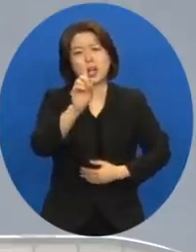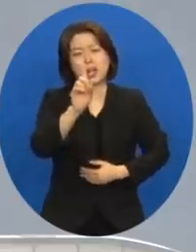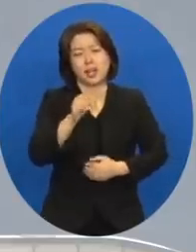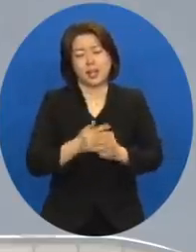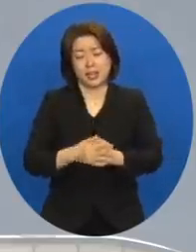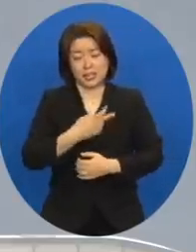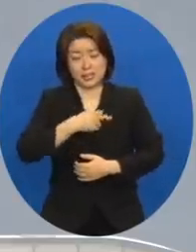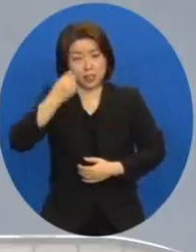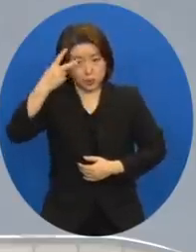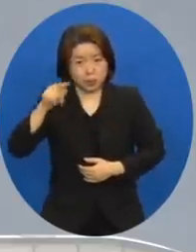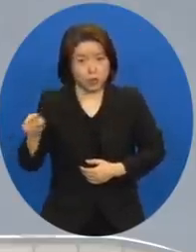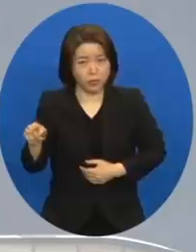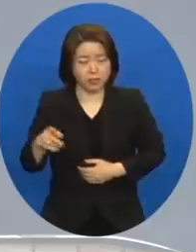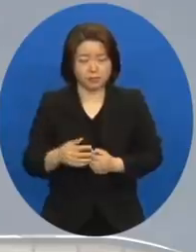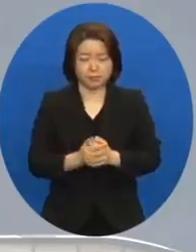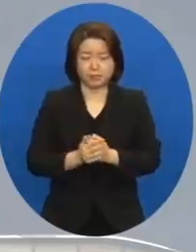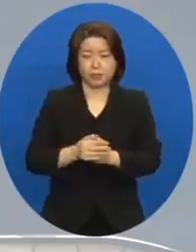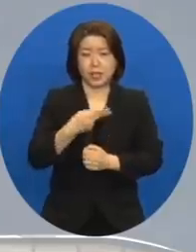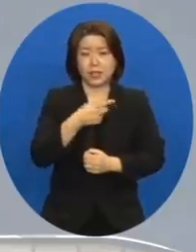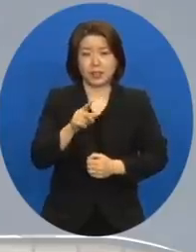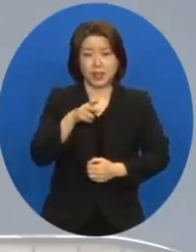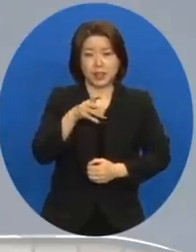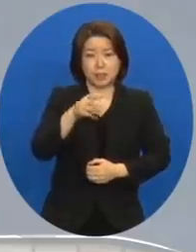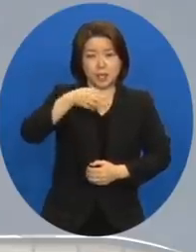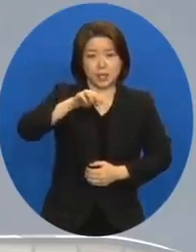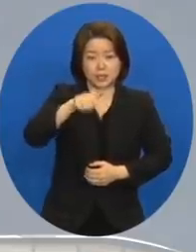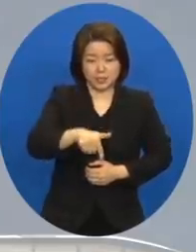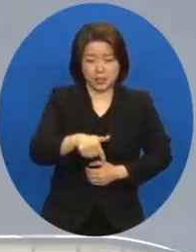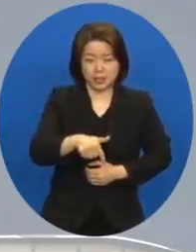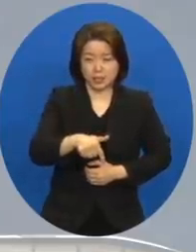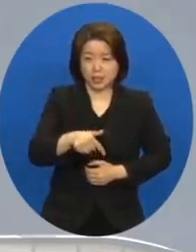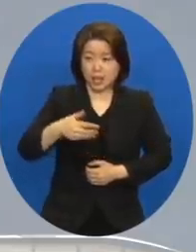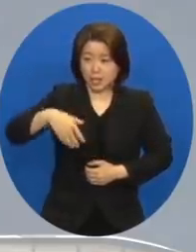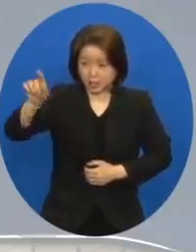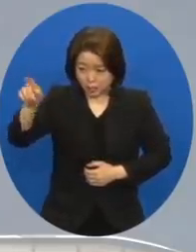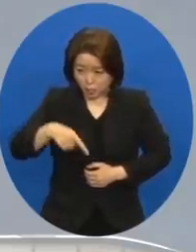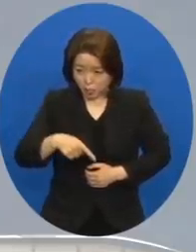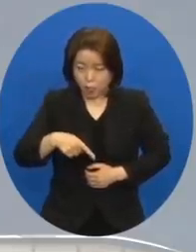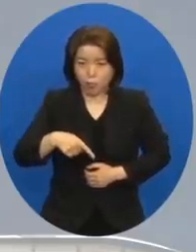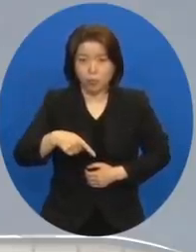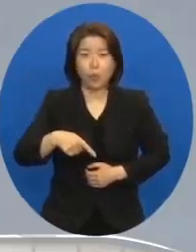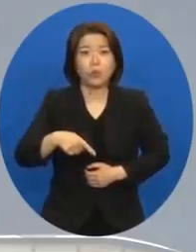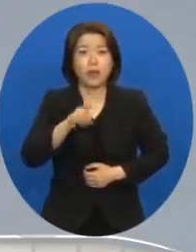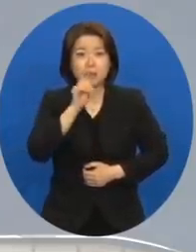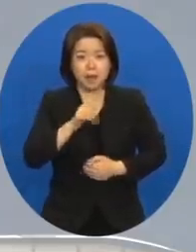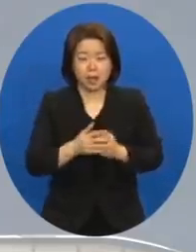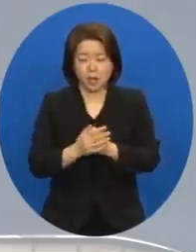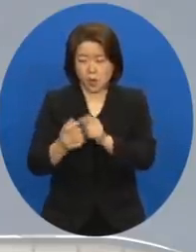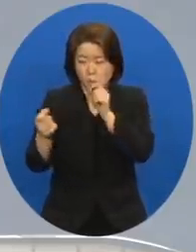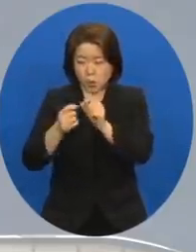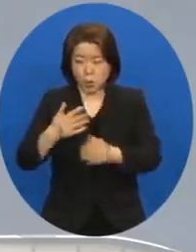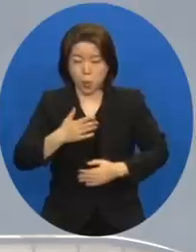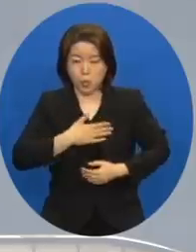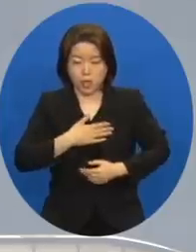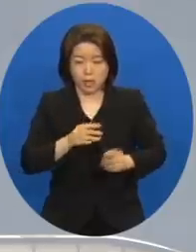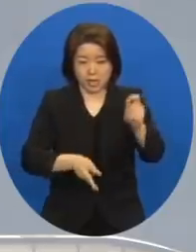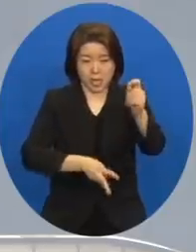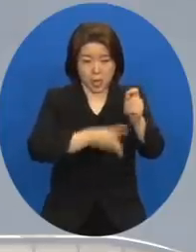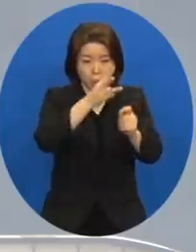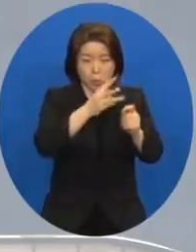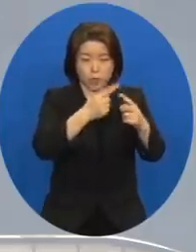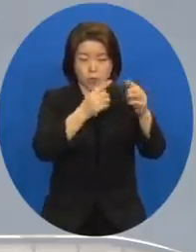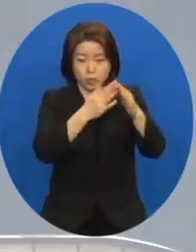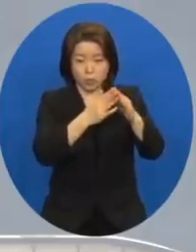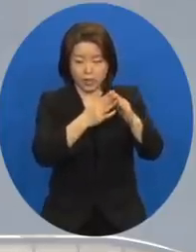사도 바울이 다메섹 에 갔다가 다시 돌아올 거다 곧 때가 다시 고린도 교회를 방문할